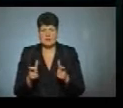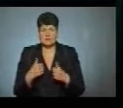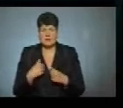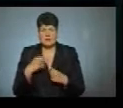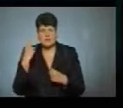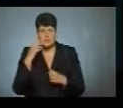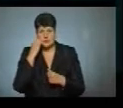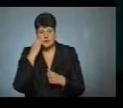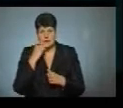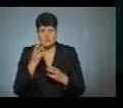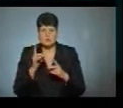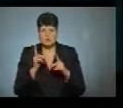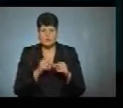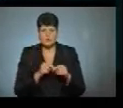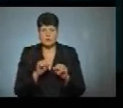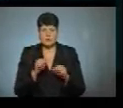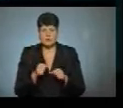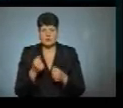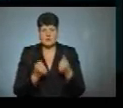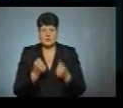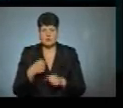дядько старенький. Ми якусь машину зупиню.